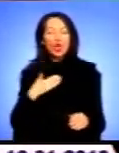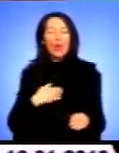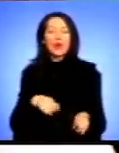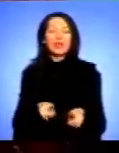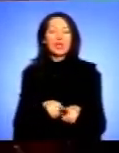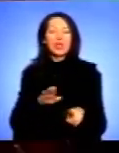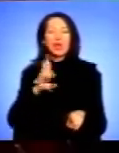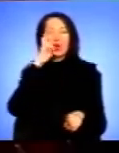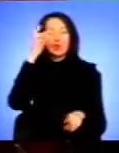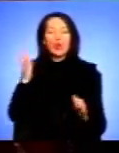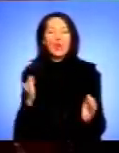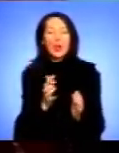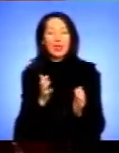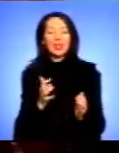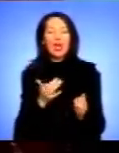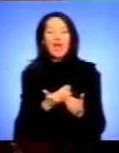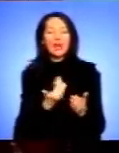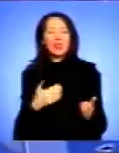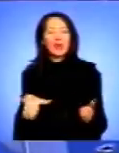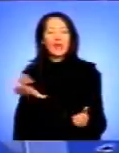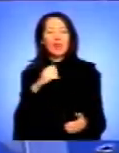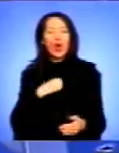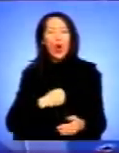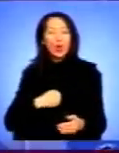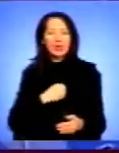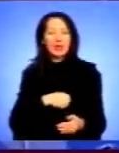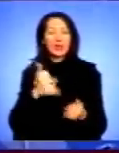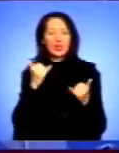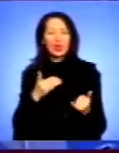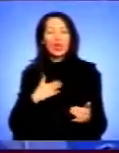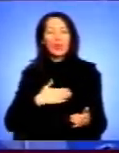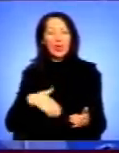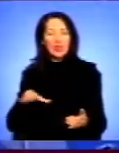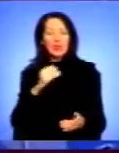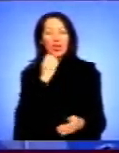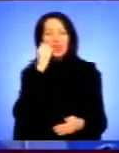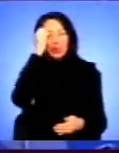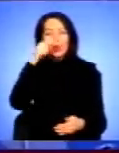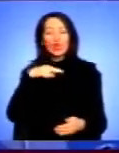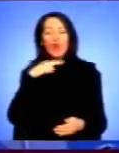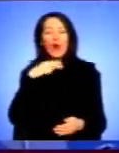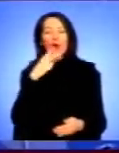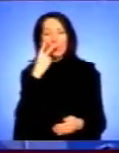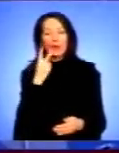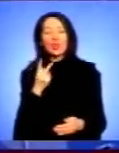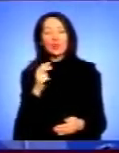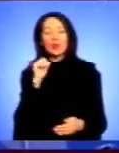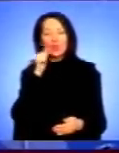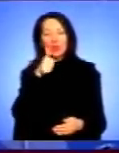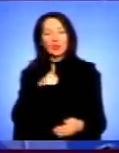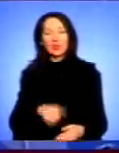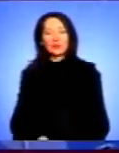нехай Господь береже від всякого зла. На сьогодні у мене все. Дякую за увагу і побачимось завтра.